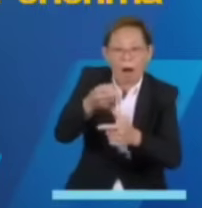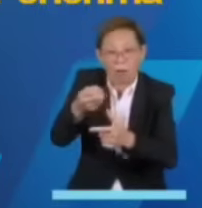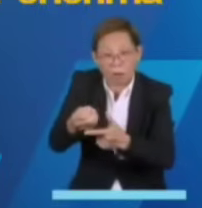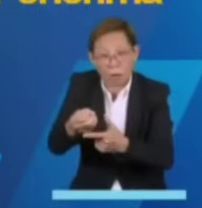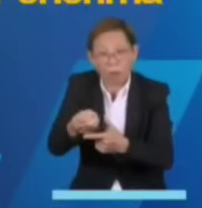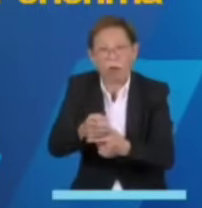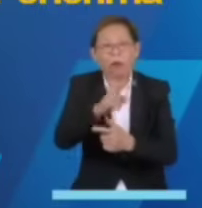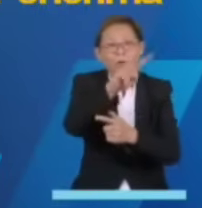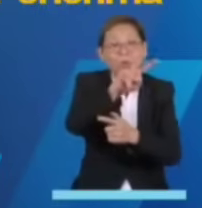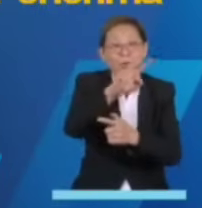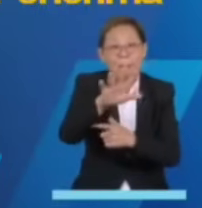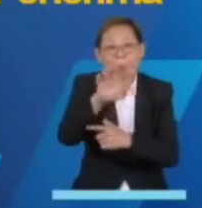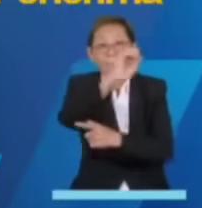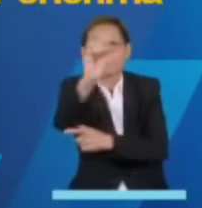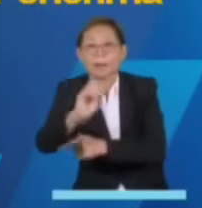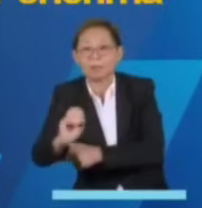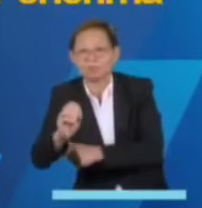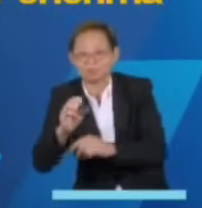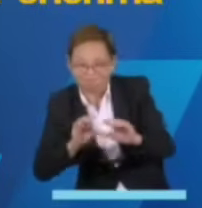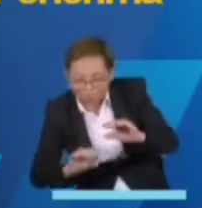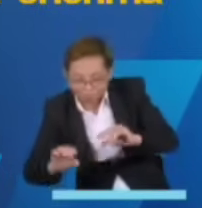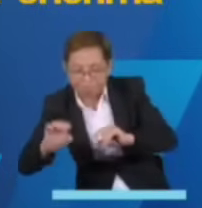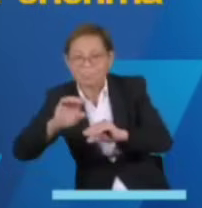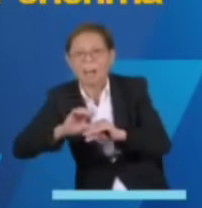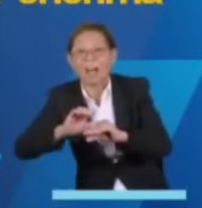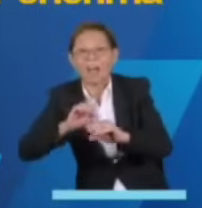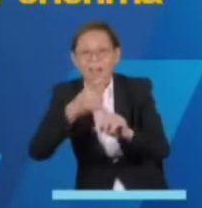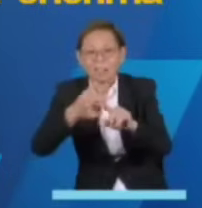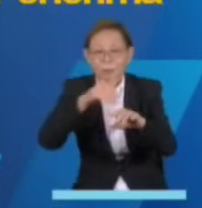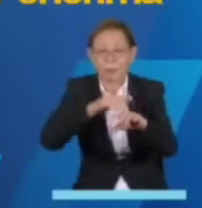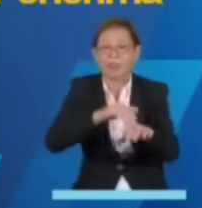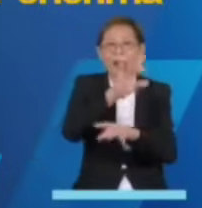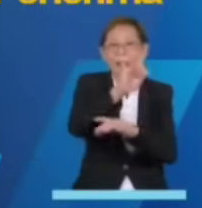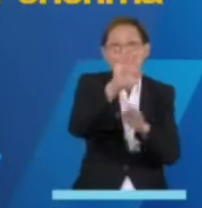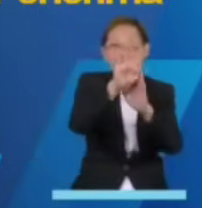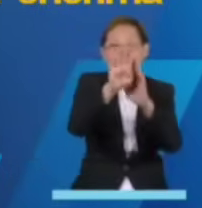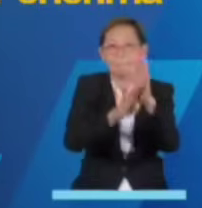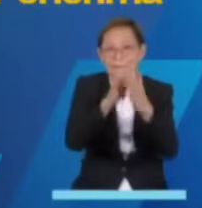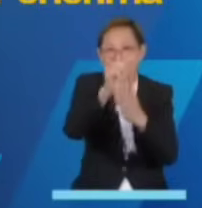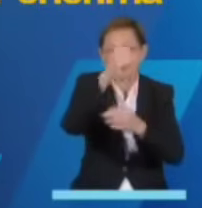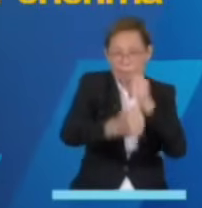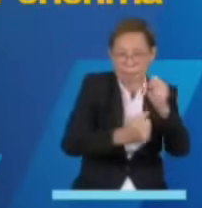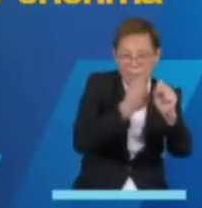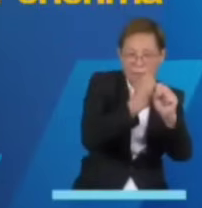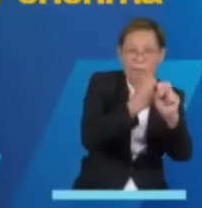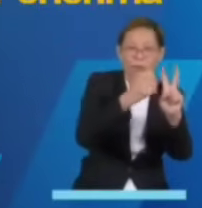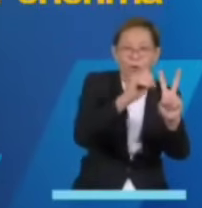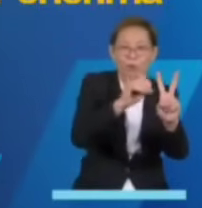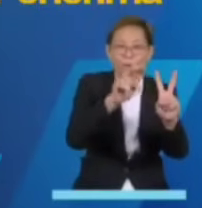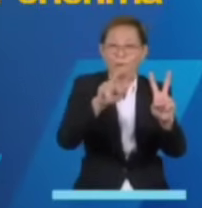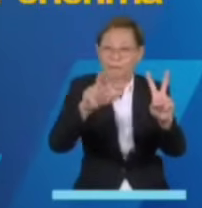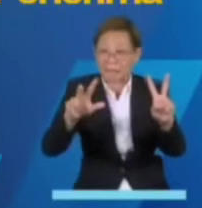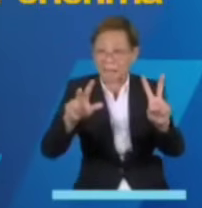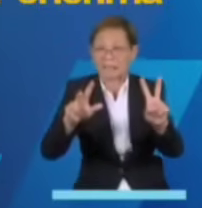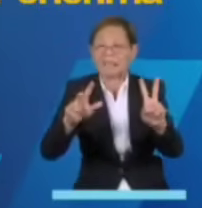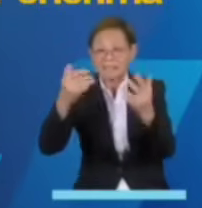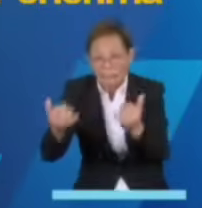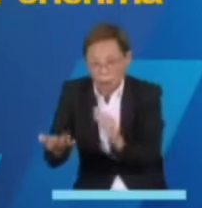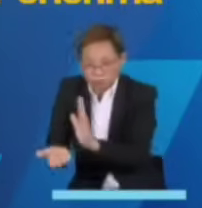atau 25% daripada RM8 bilion pada tahun